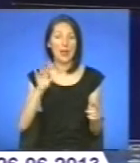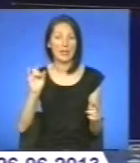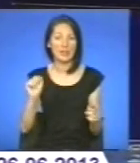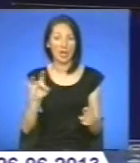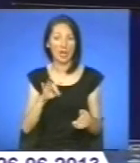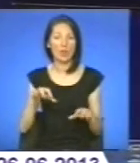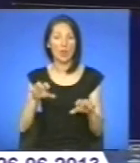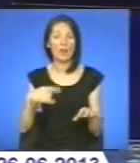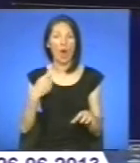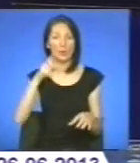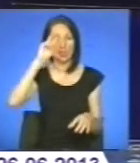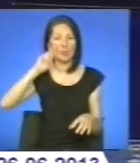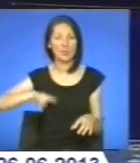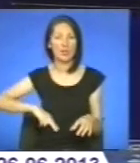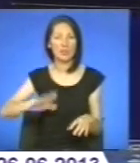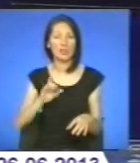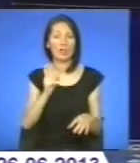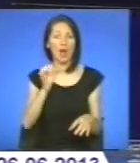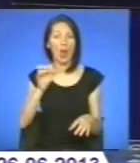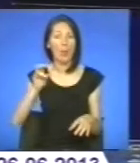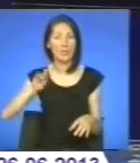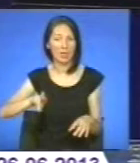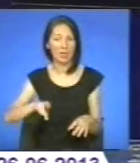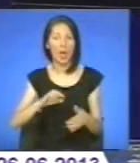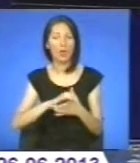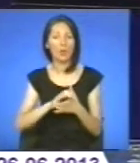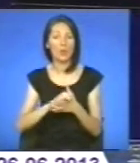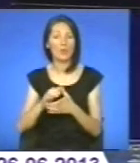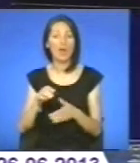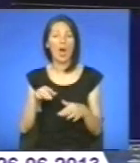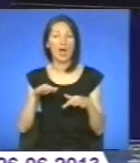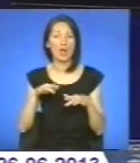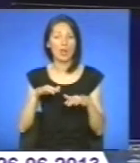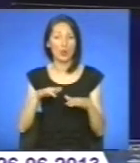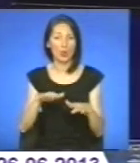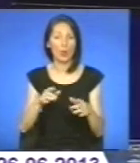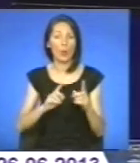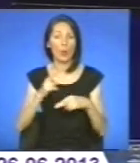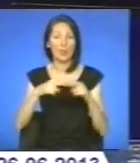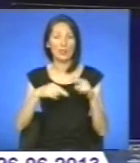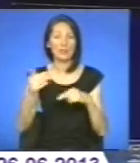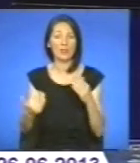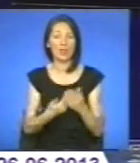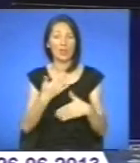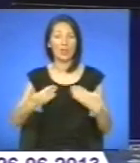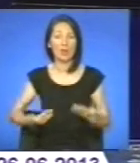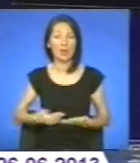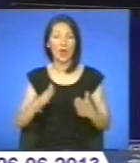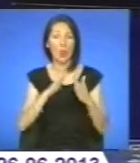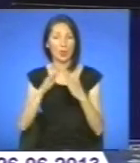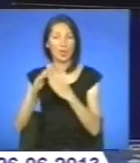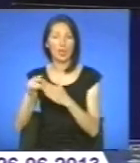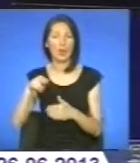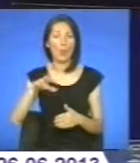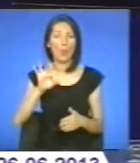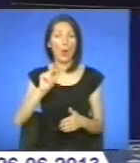голова облдержадміністрації Валентин Хоптян також ознайомився з ходом будівництва нових житлових будинків у Почаєві. Туди